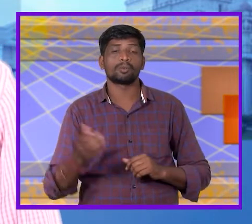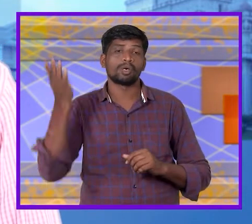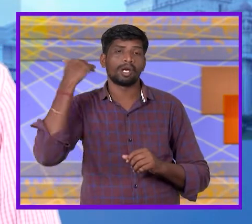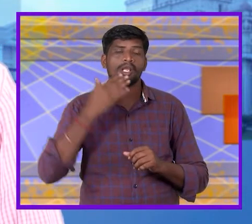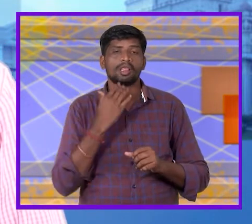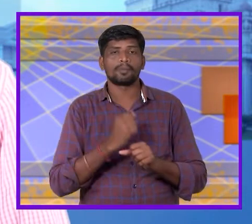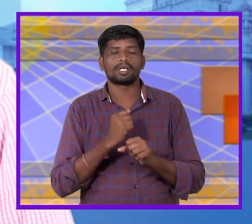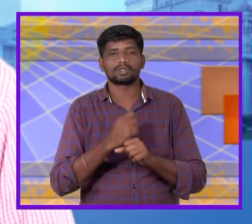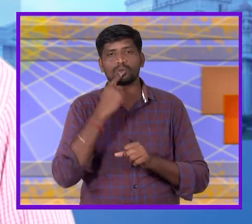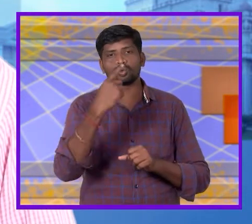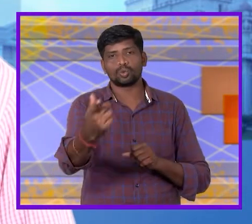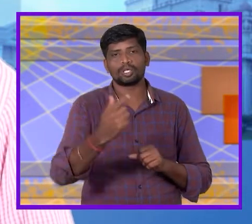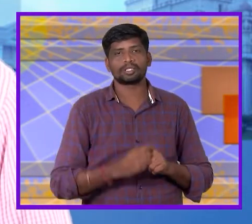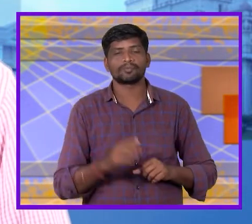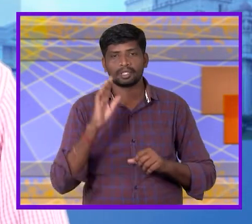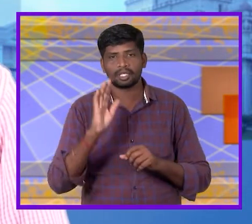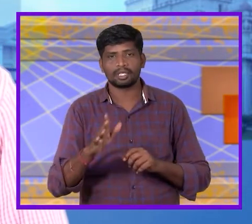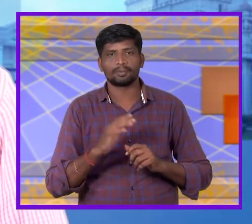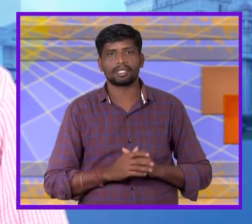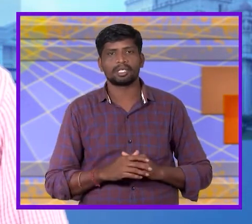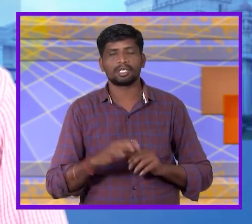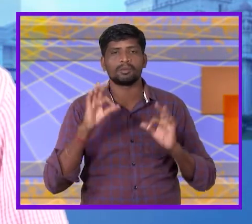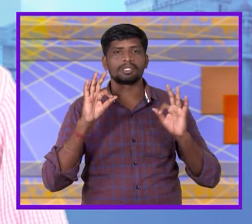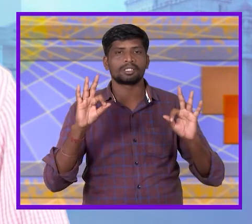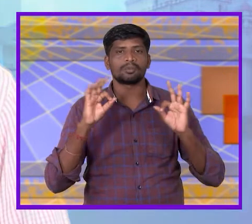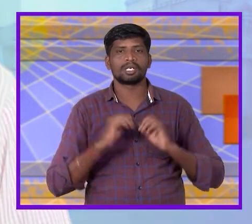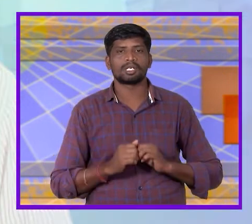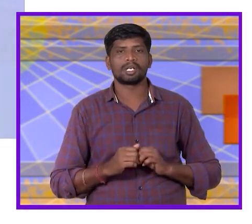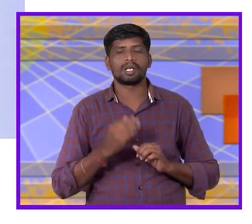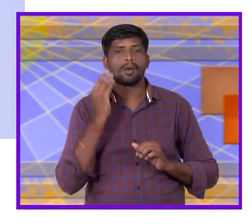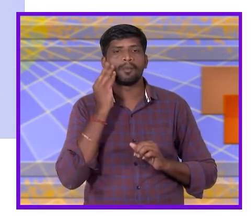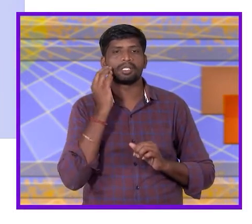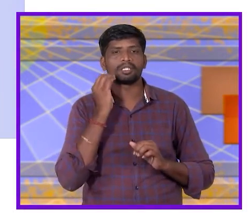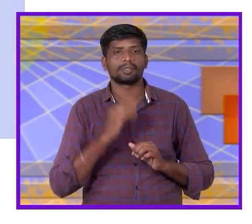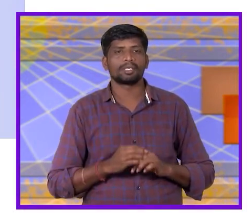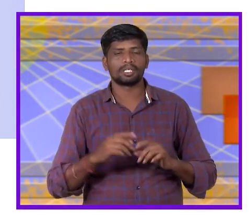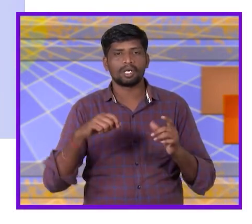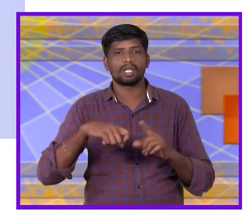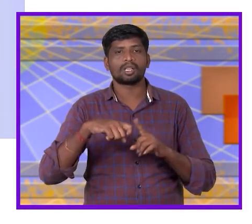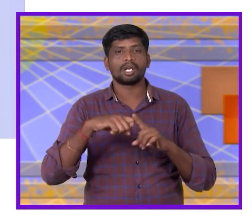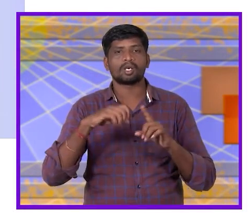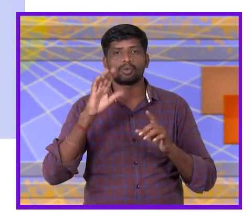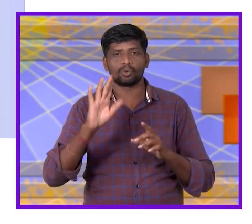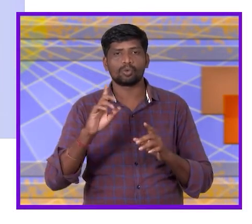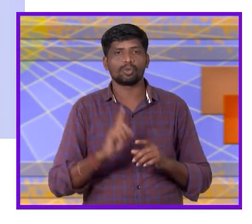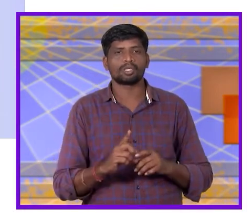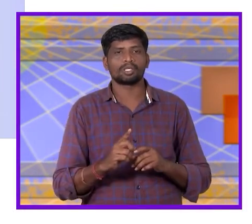அரசாங்கம் வெளியிட்டது. அதன் அடிப்படையில் மிகச்சிறப்பாக மதுரையிலே தல்லாக்குளம் பகுதியில்